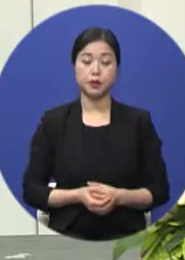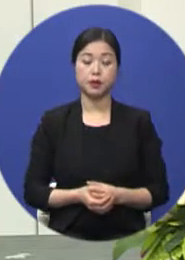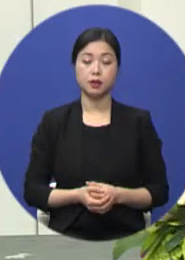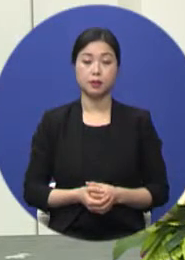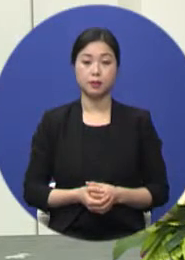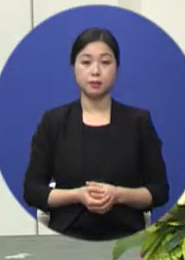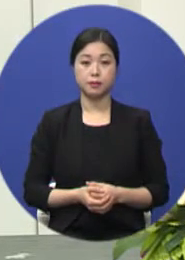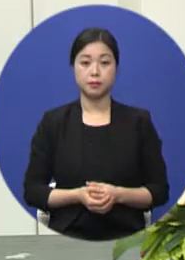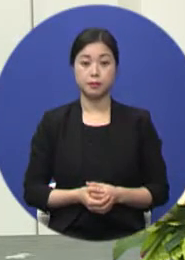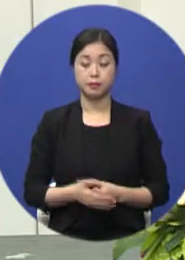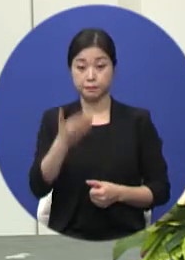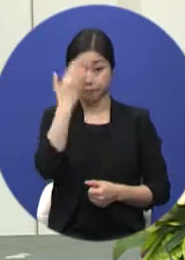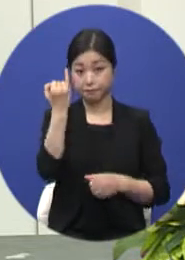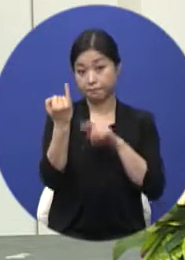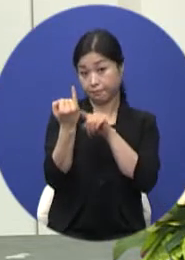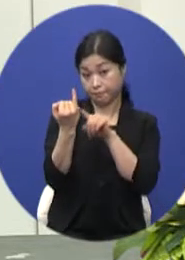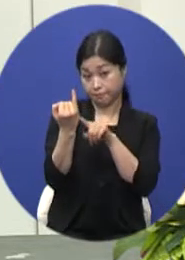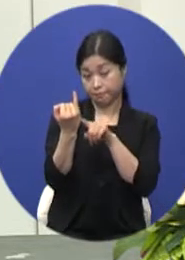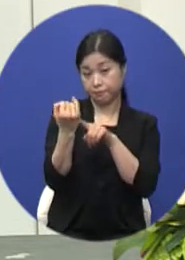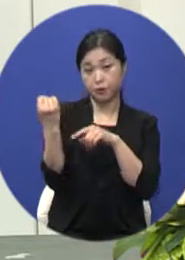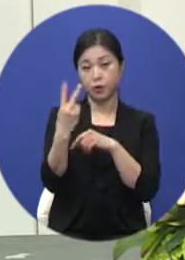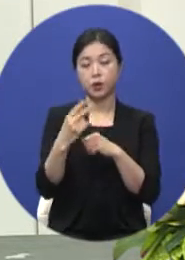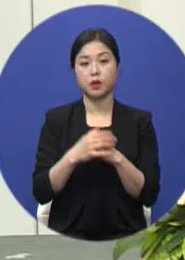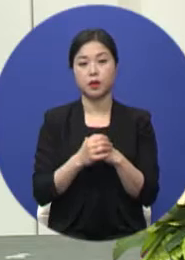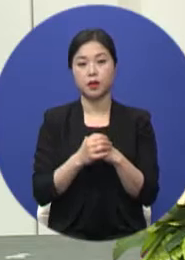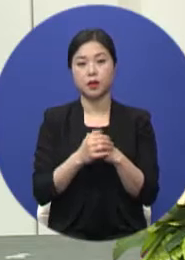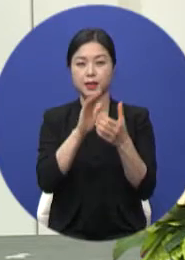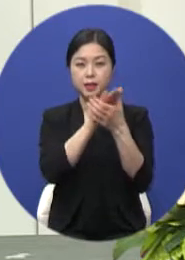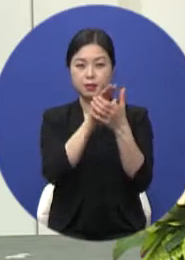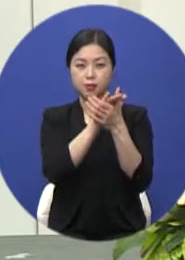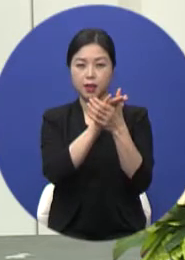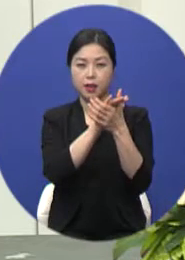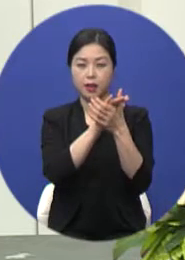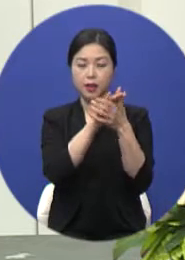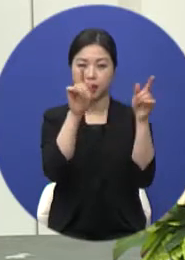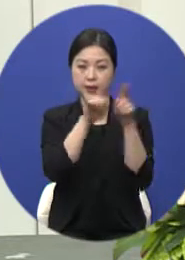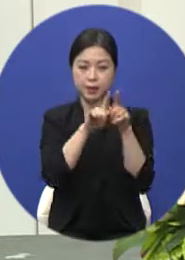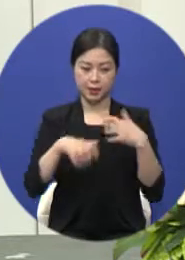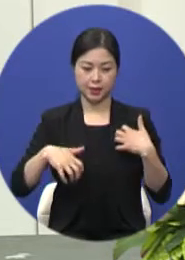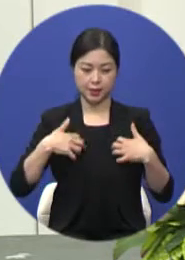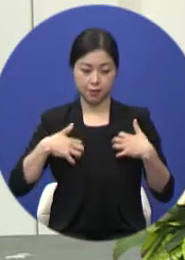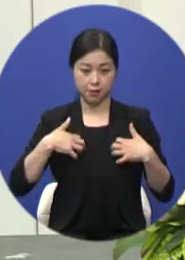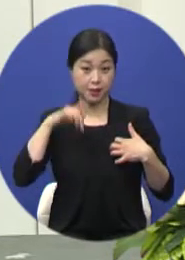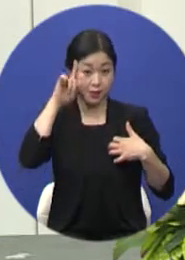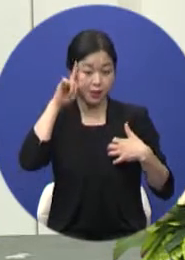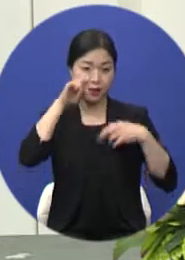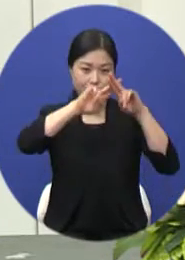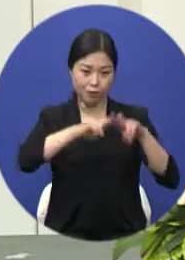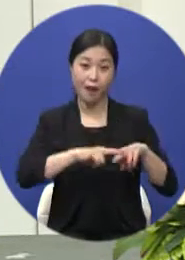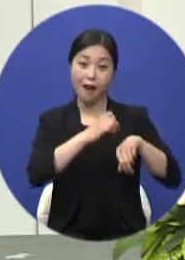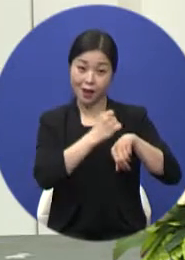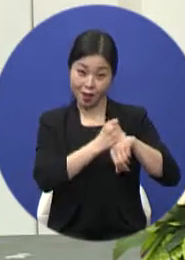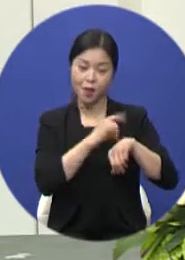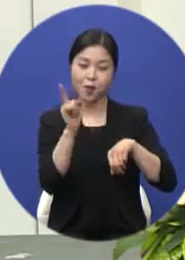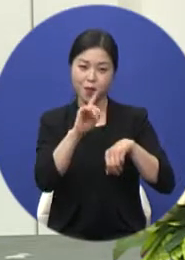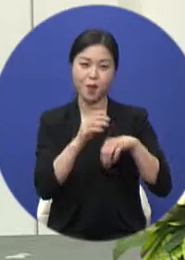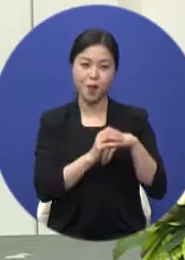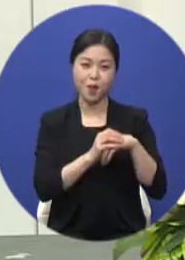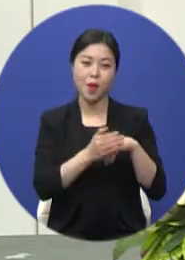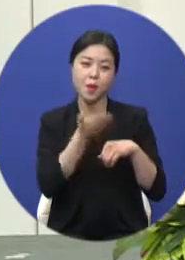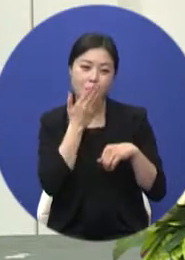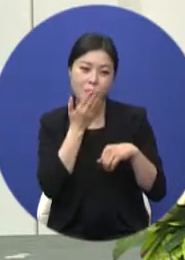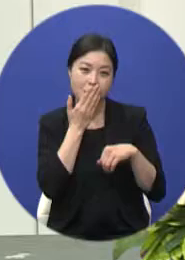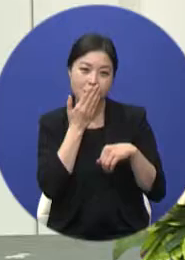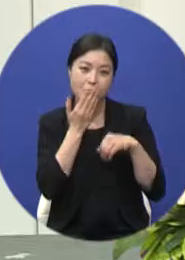일단 우리 젊은 여성분이고 화끈하게 친구분들하고 일단 즐겁게 스트레스부터 줄이라고 외식 상품권 드릴